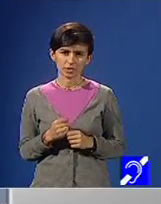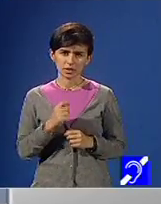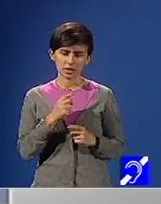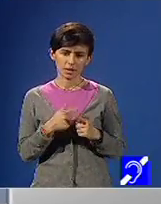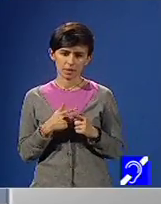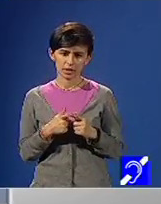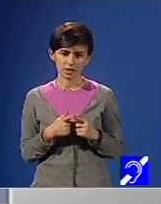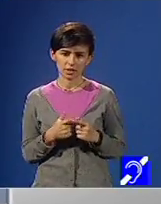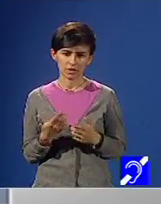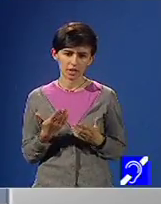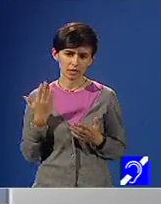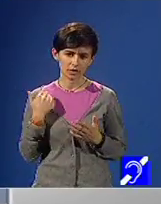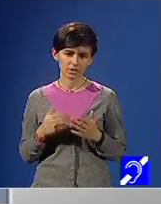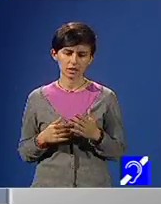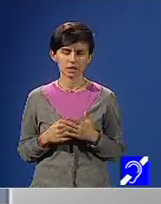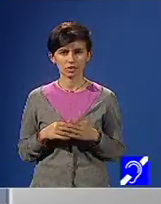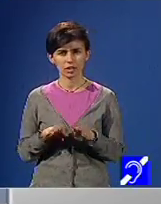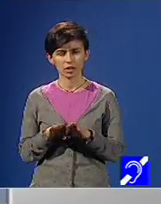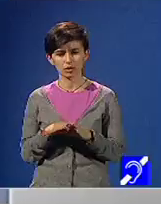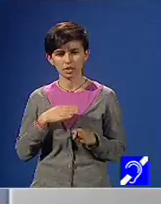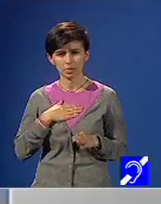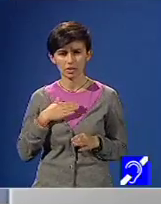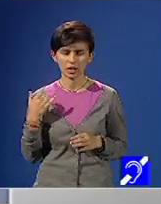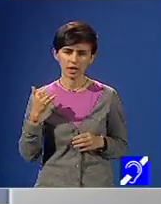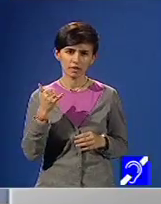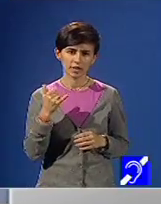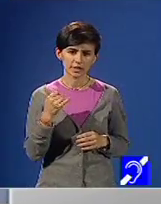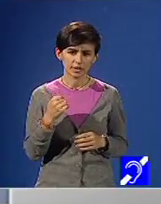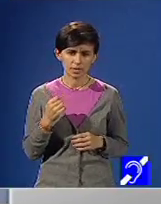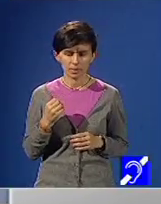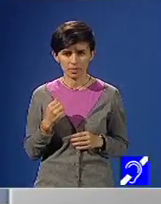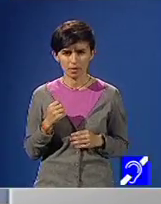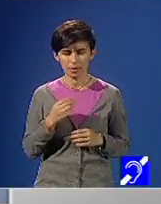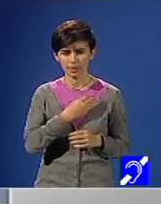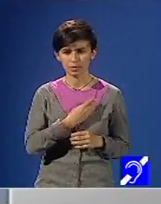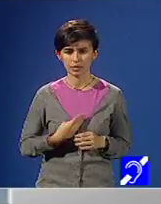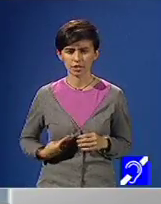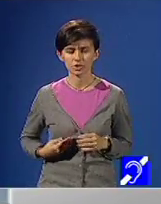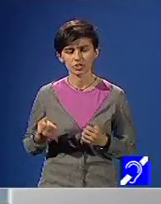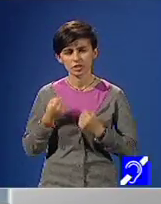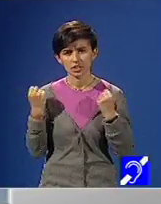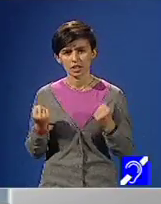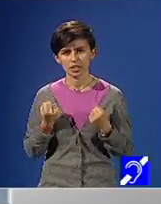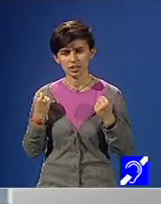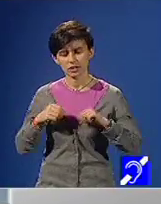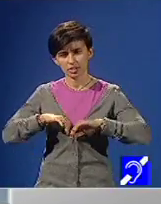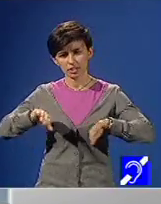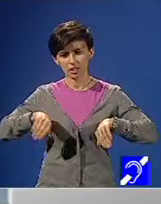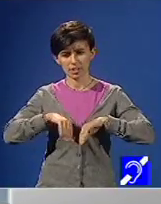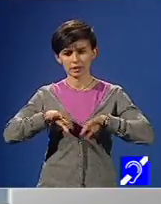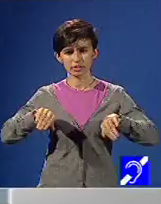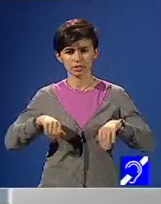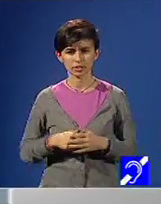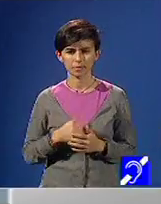fost implicat colegul nostru, Mihai Arsenie. El a venit de la București, el se antrenează la Înot. Da, la Înot. Avem peste